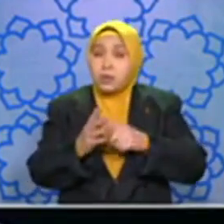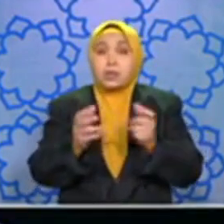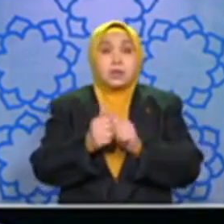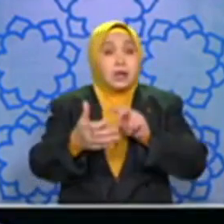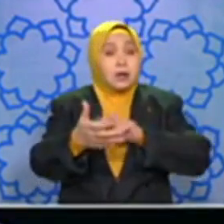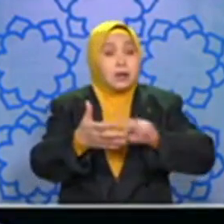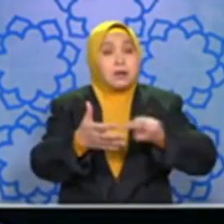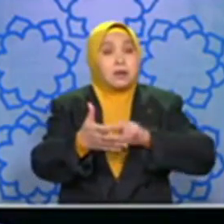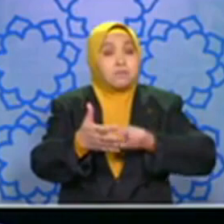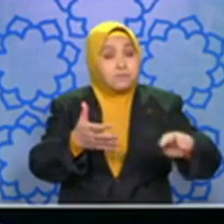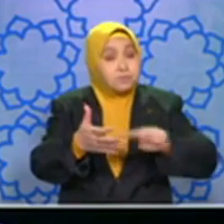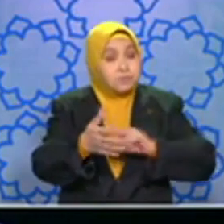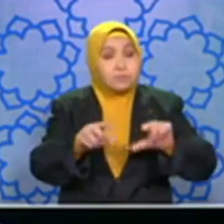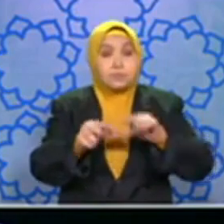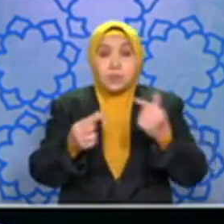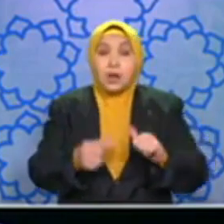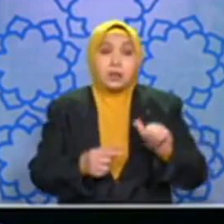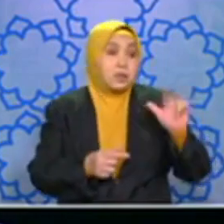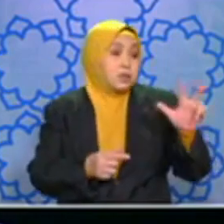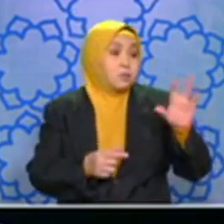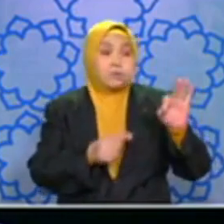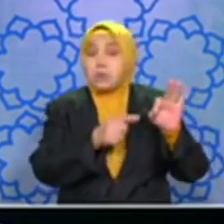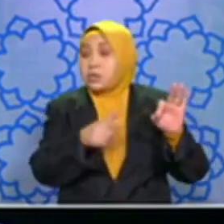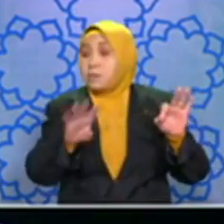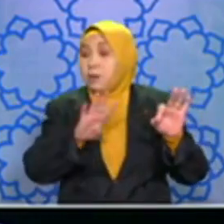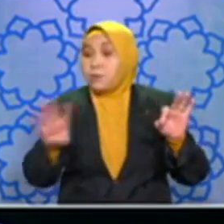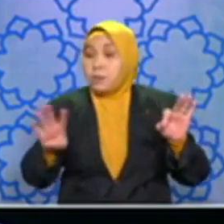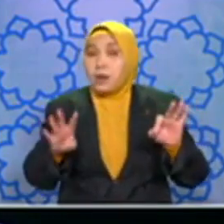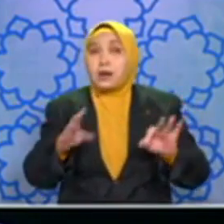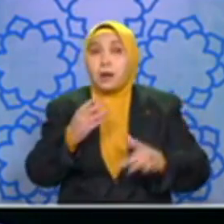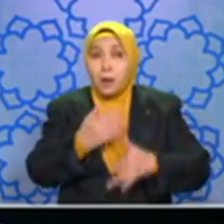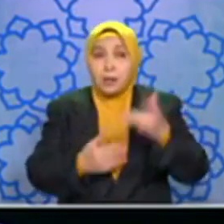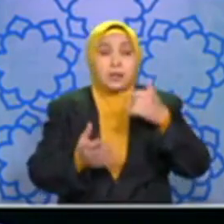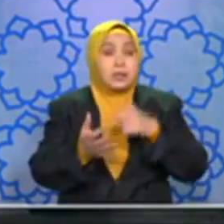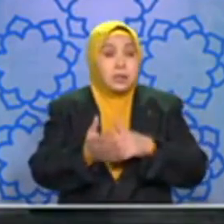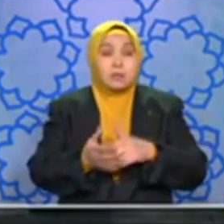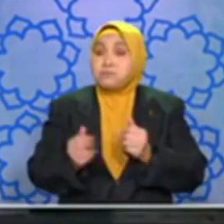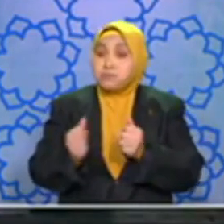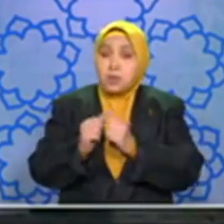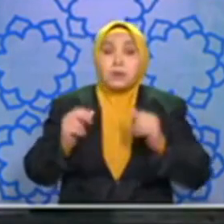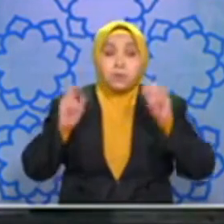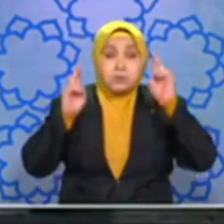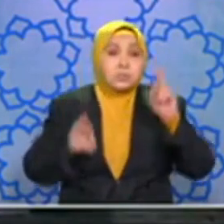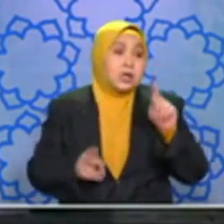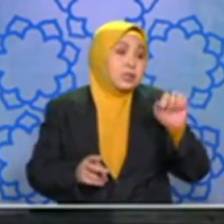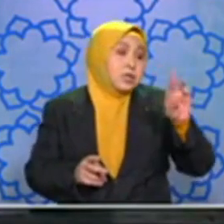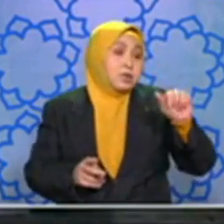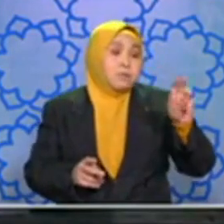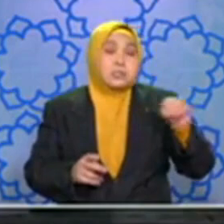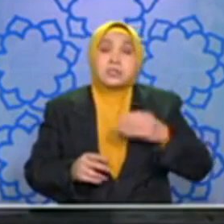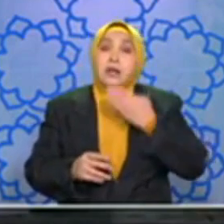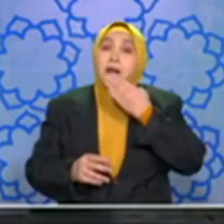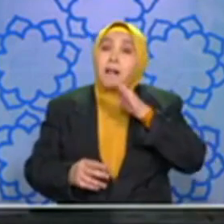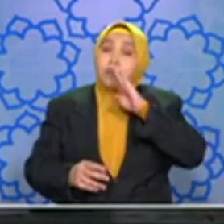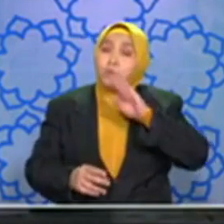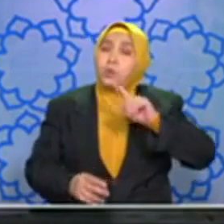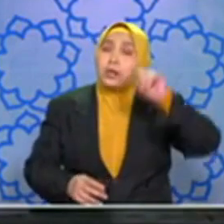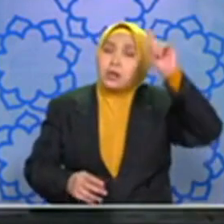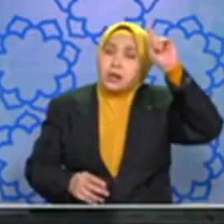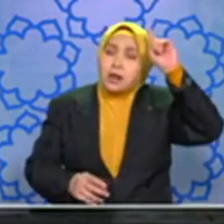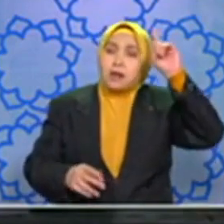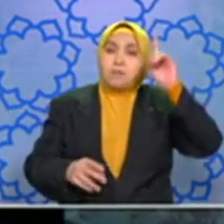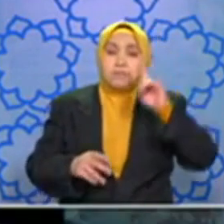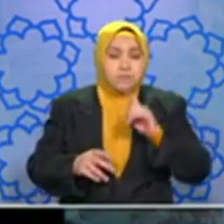ayat 39 hingga 44 di peringkat awal ini bersama Ustaz Tirmizi. Silakan Ustaz. Baik, alhamdulillah, terima kasih Fadil Ustaz